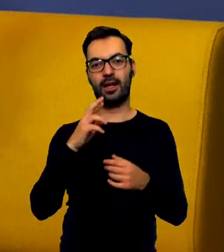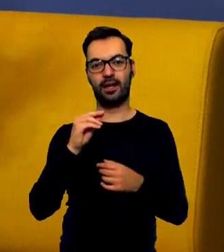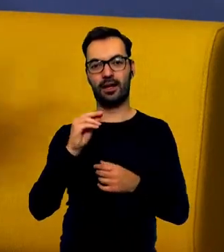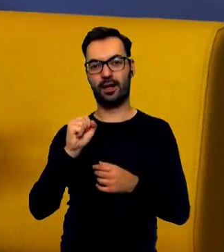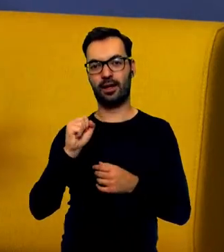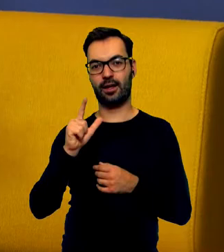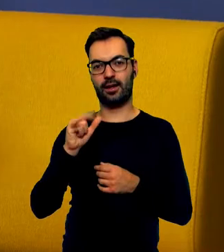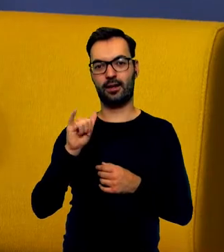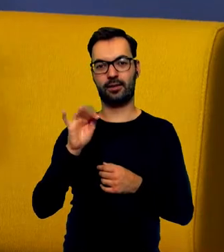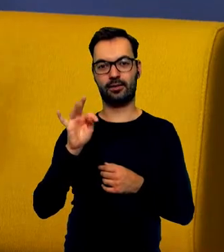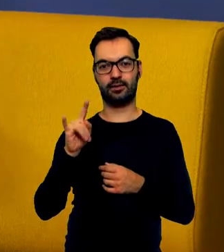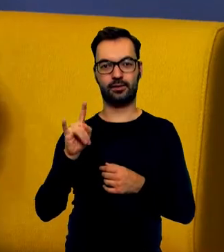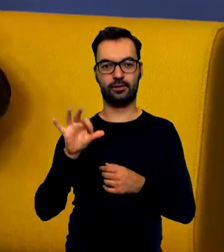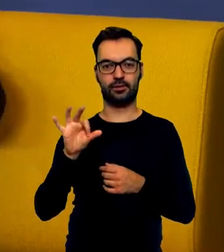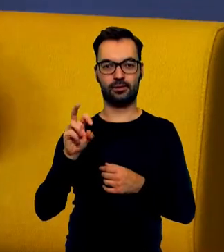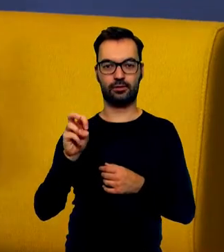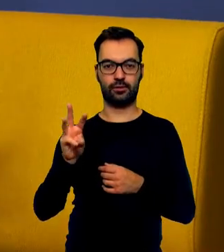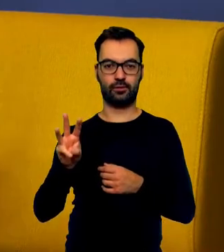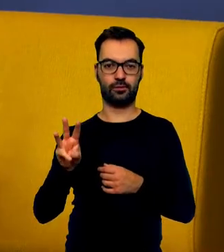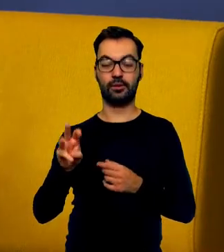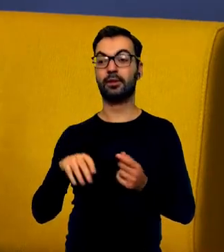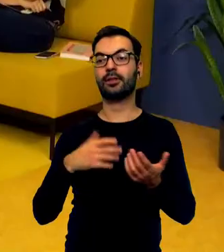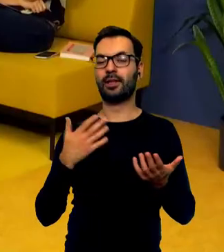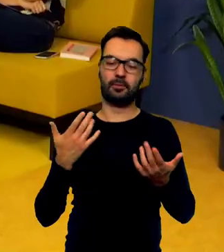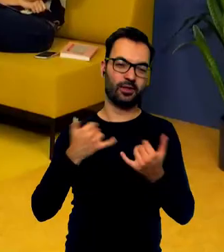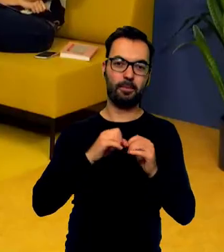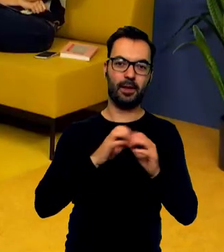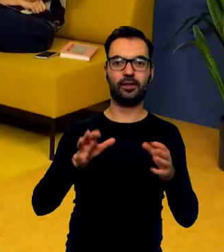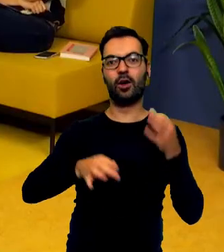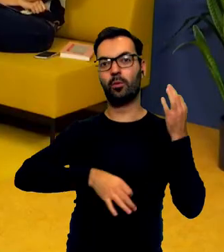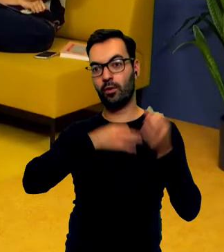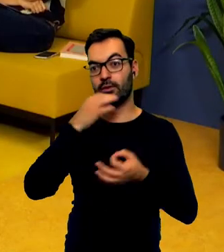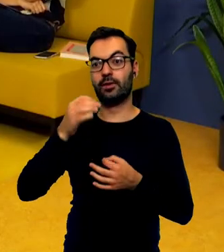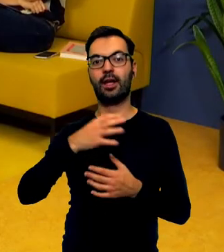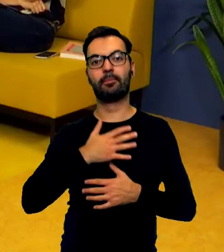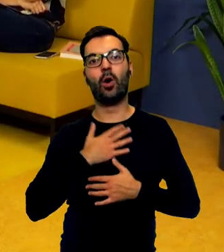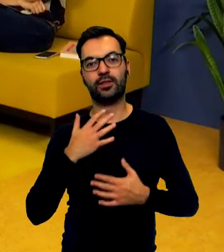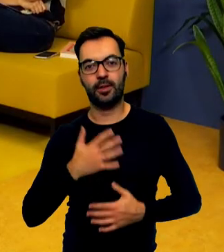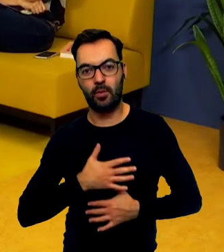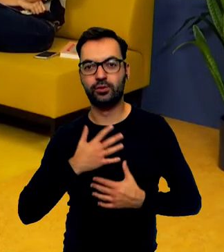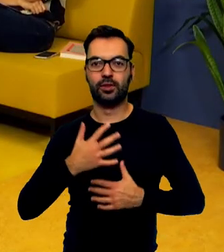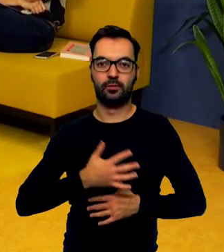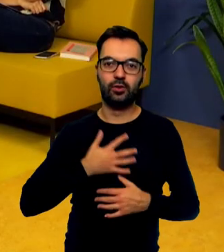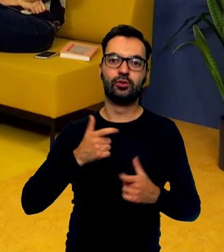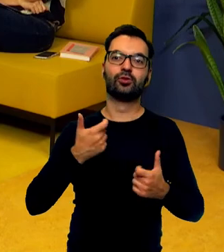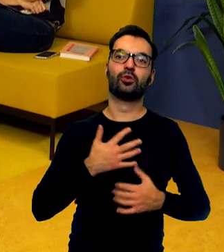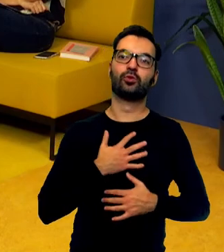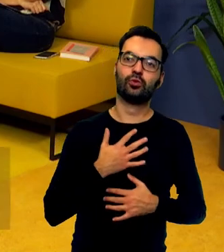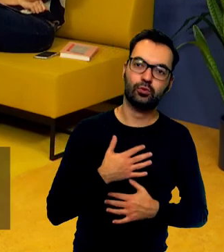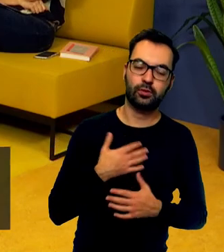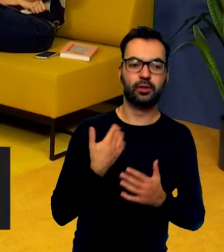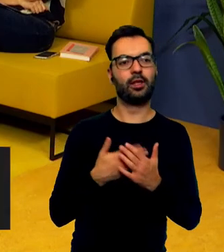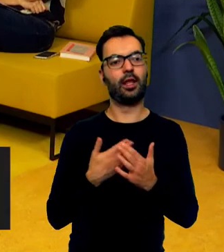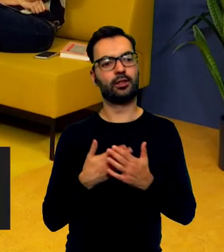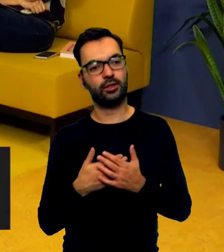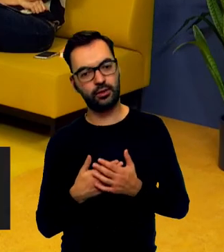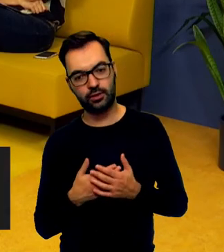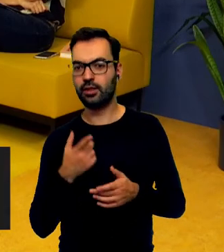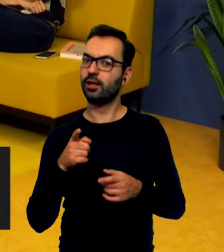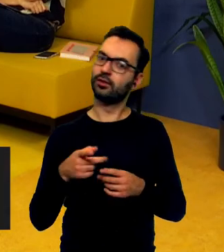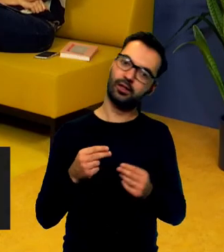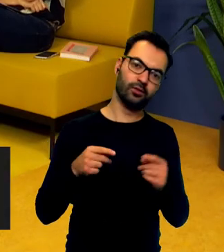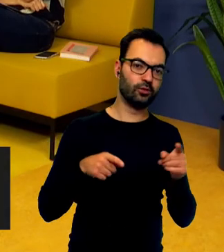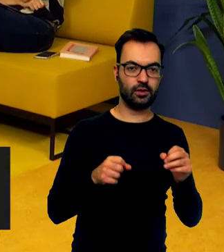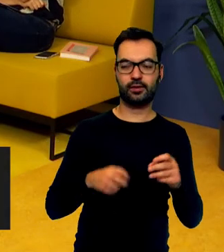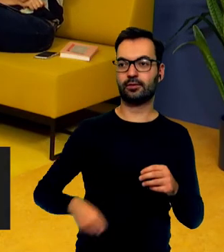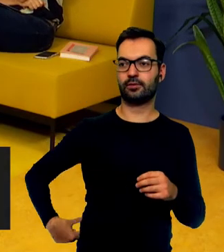ale mediach społecznościowych i tak dalej, nieustannie opowiadają o swoich emocjach, co czują, dlaczego, no nie, dlaczego